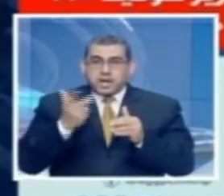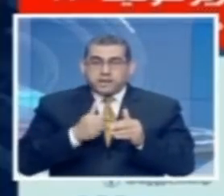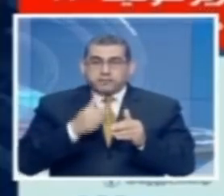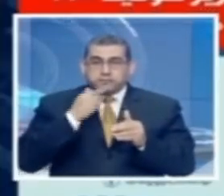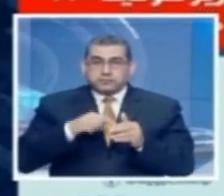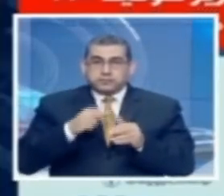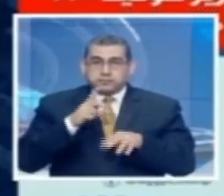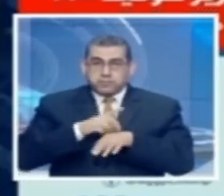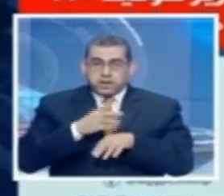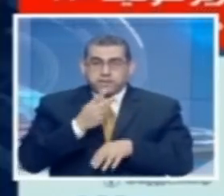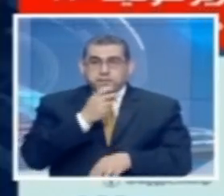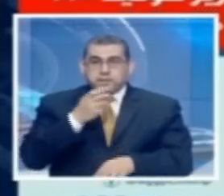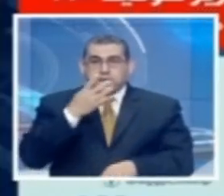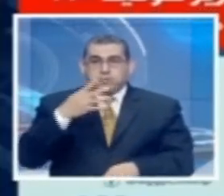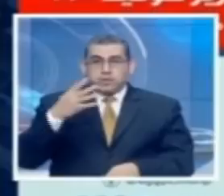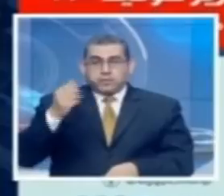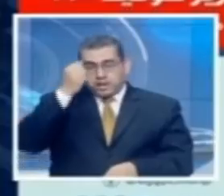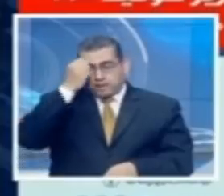إلى